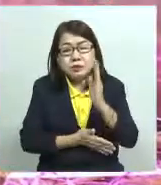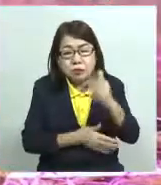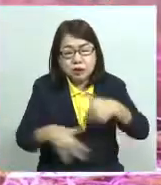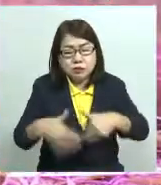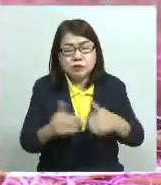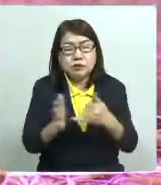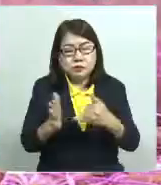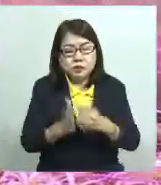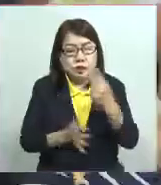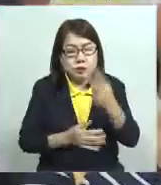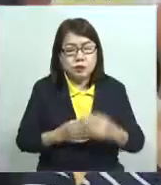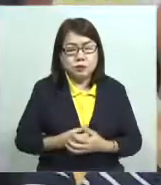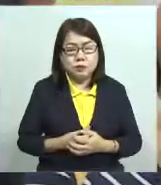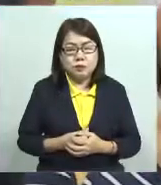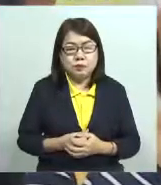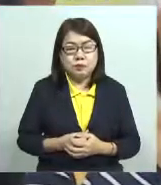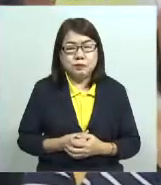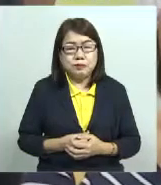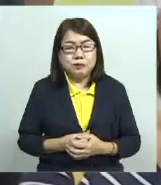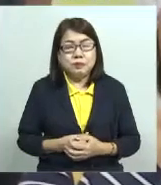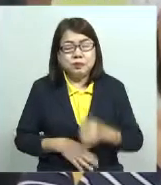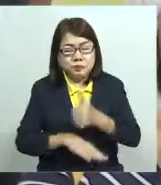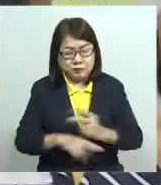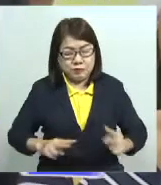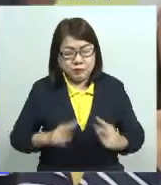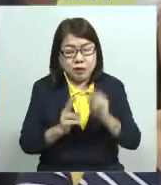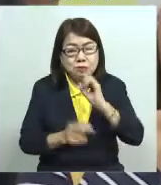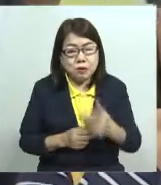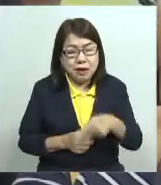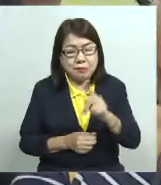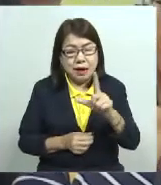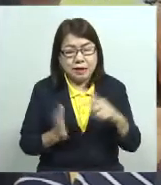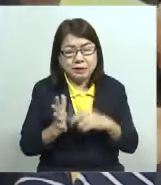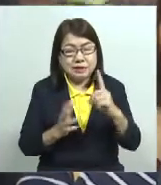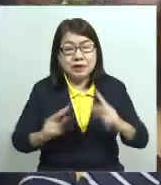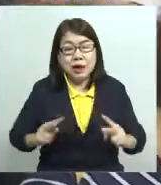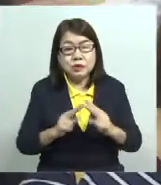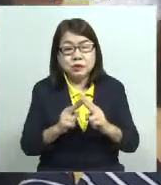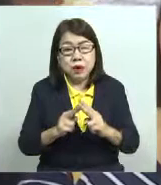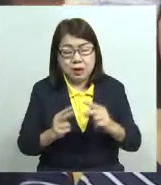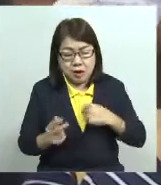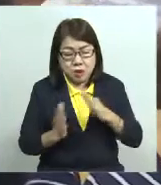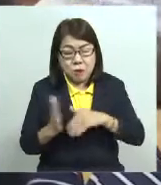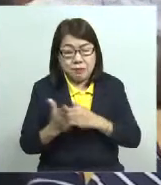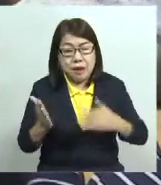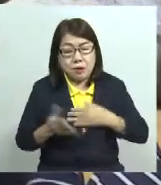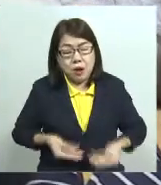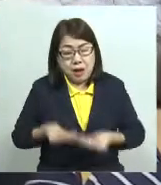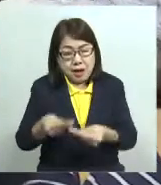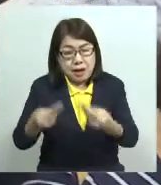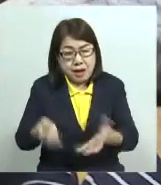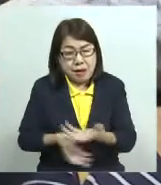ขครับ ตอนนี้ท่านปลัดกระทรวงได้รับนโยบายจากผมไปว่าภายในเวล